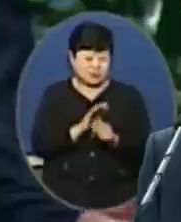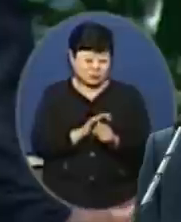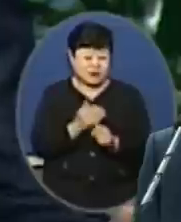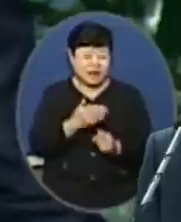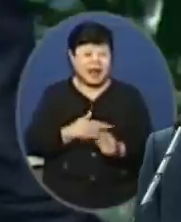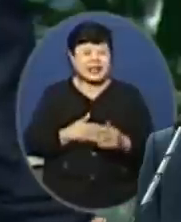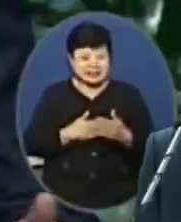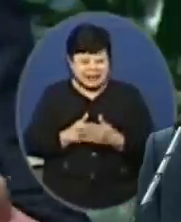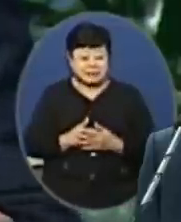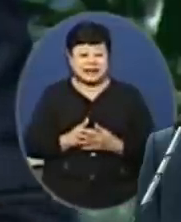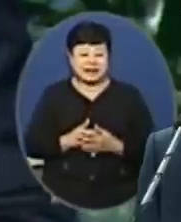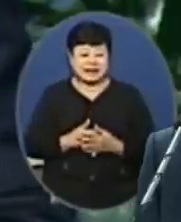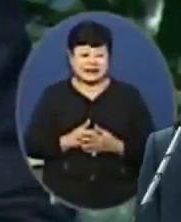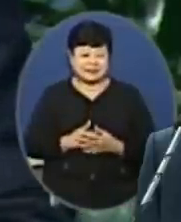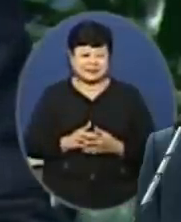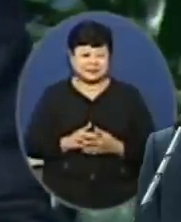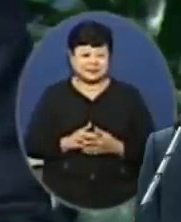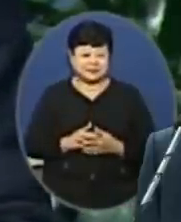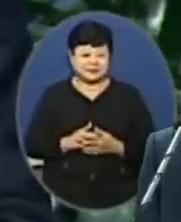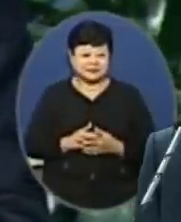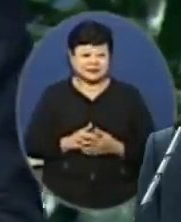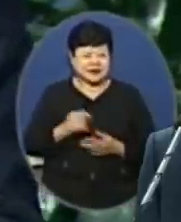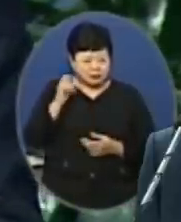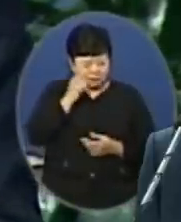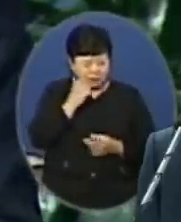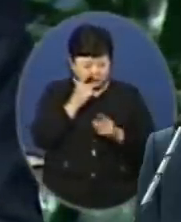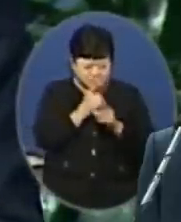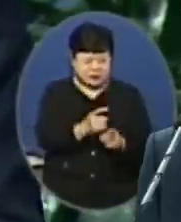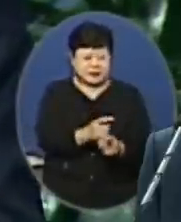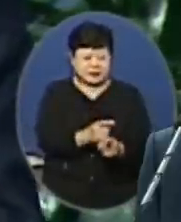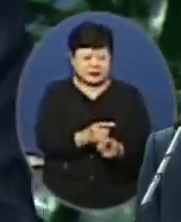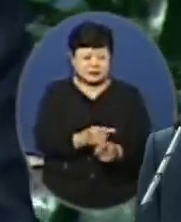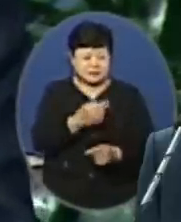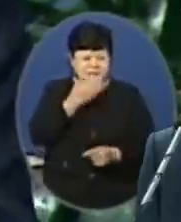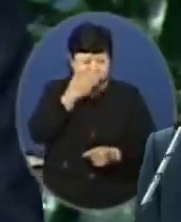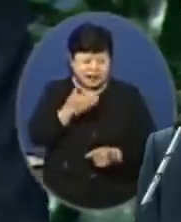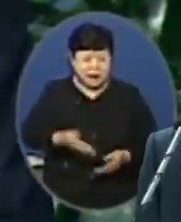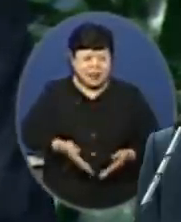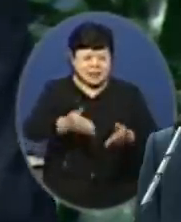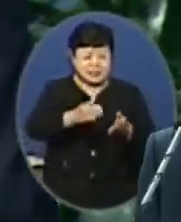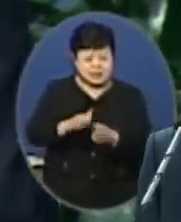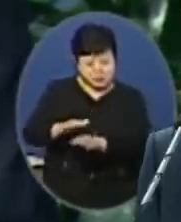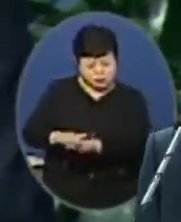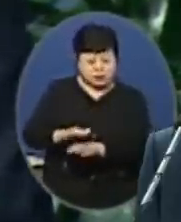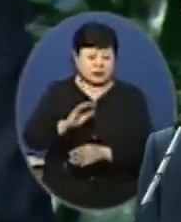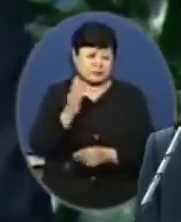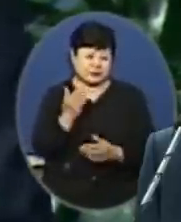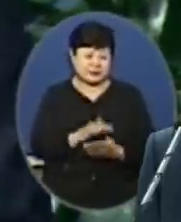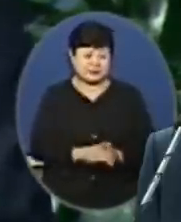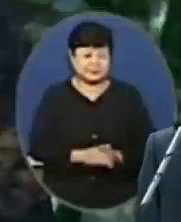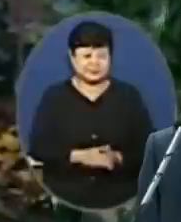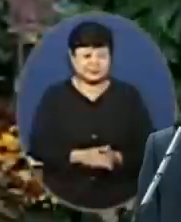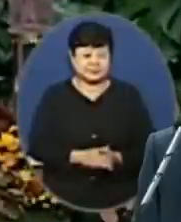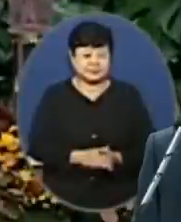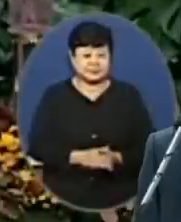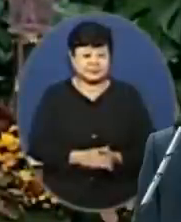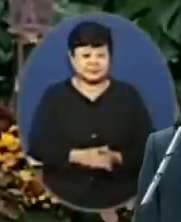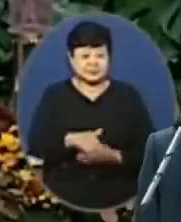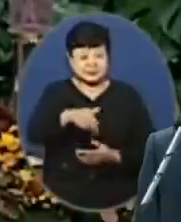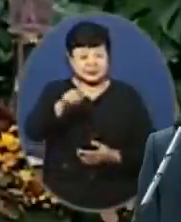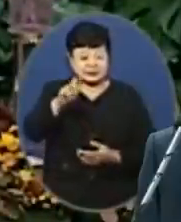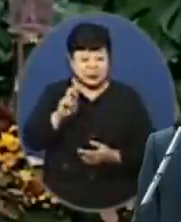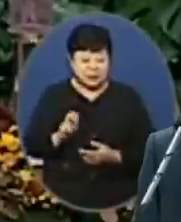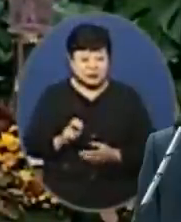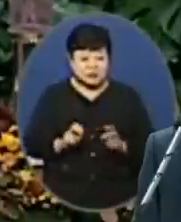때문에 여러분이 그 시련을 이기고 나올 수 있도록 길을 예비해 놓으신 것입니다. 잠언서